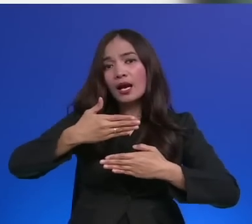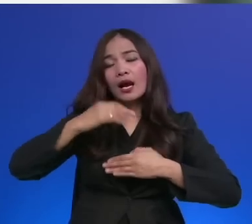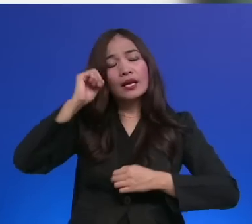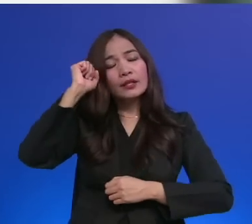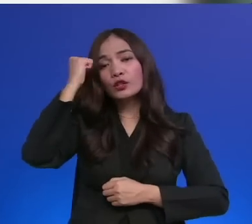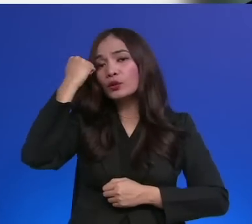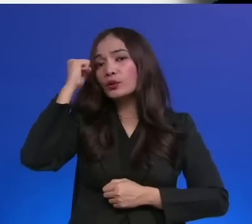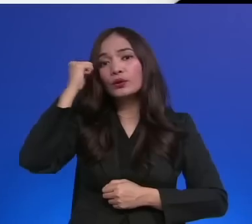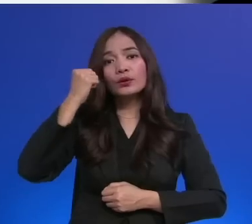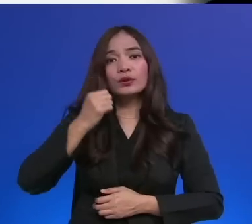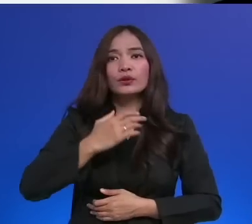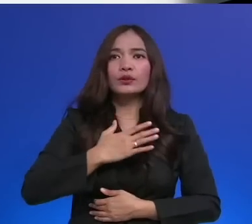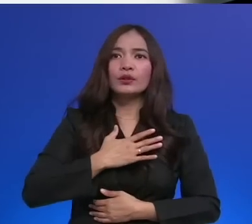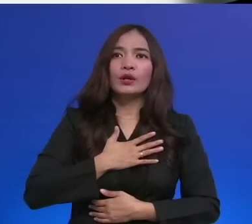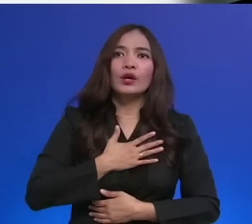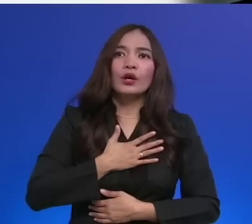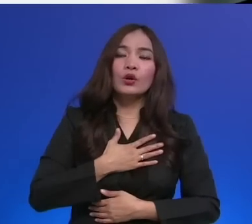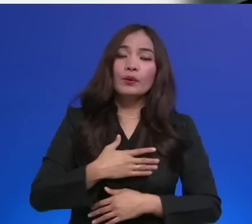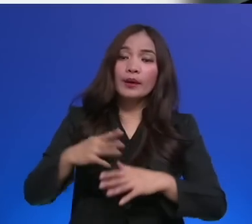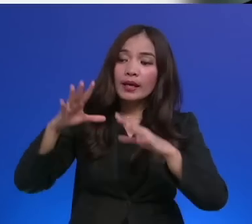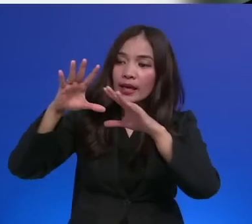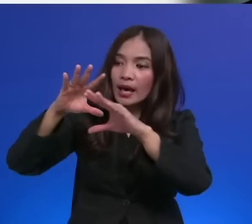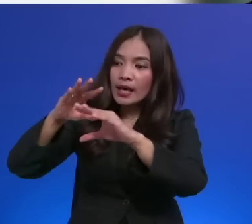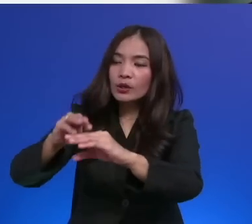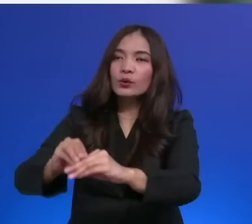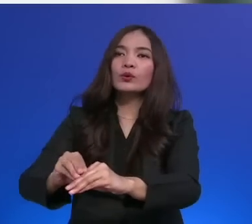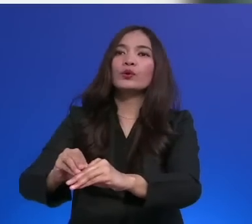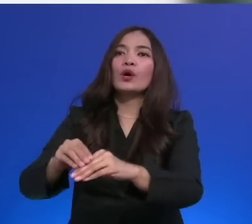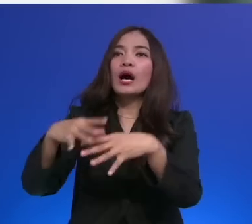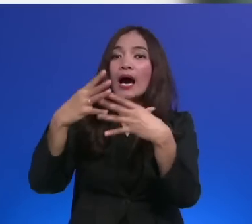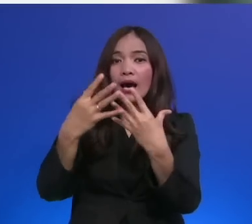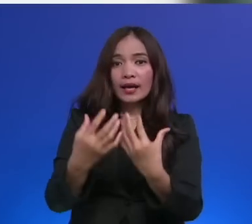kesesakanku, ku menaruh harap